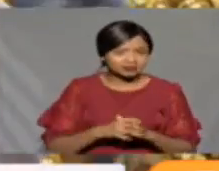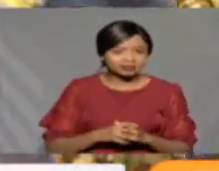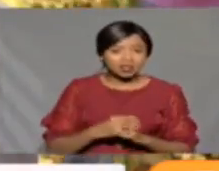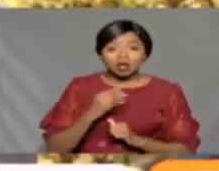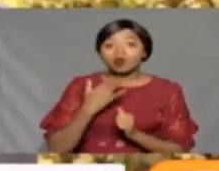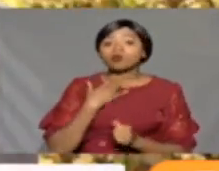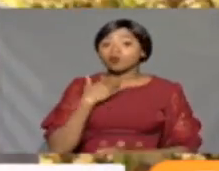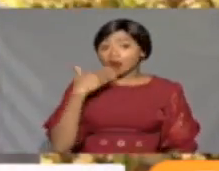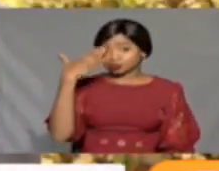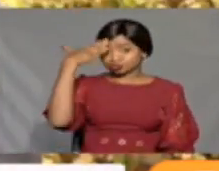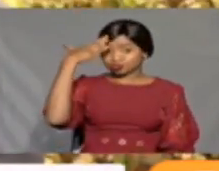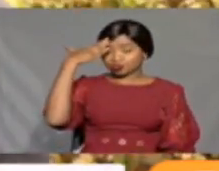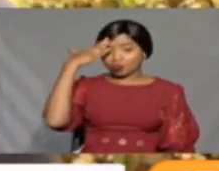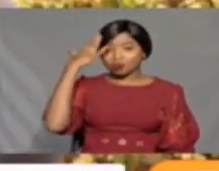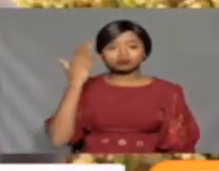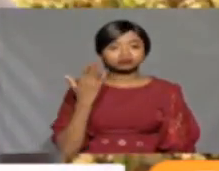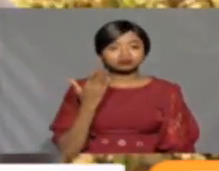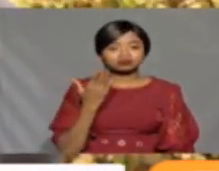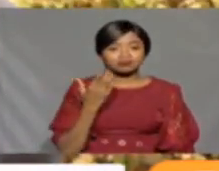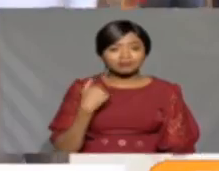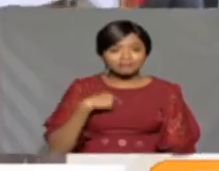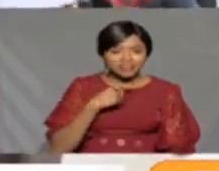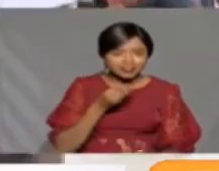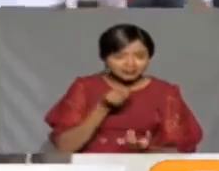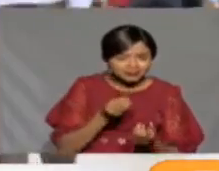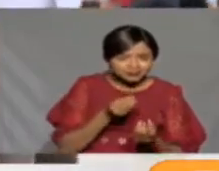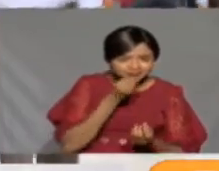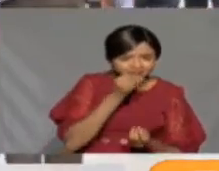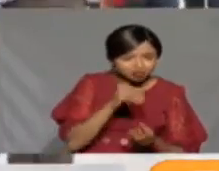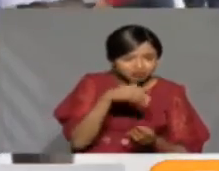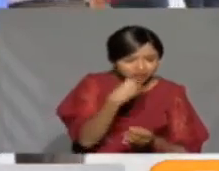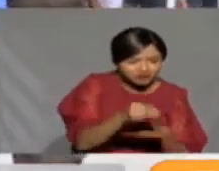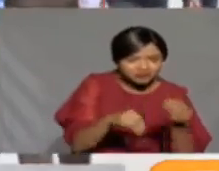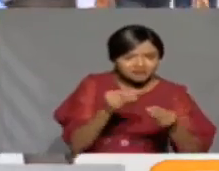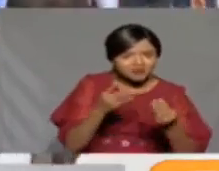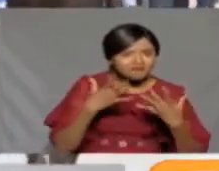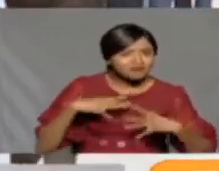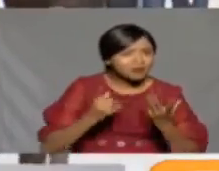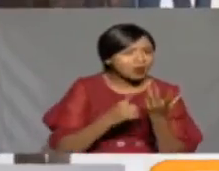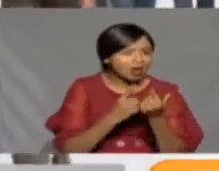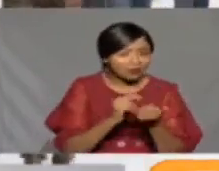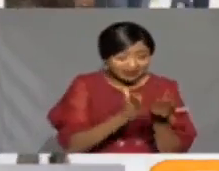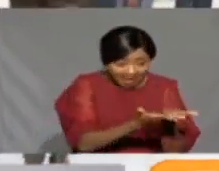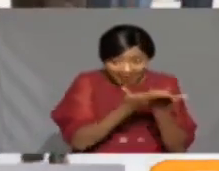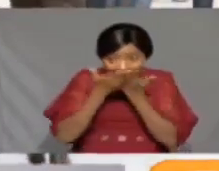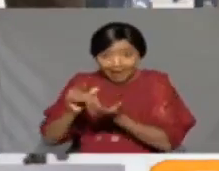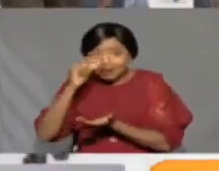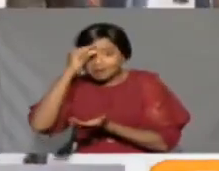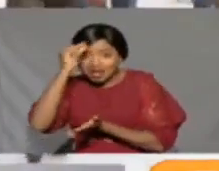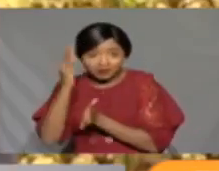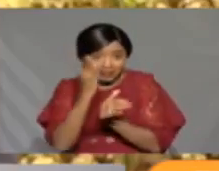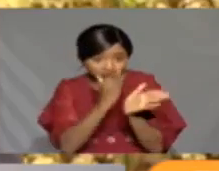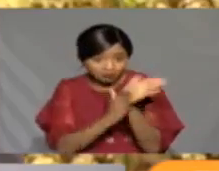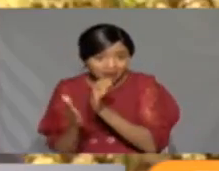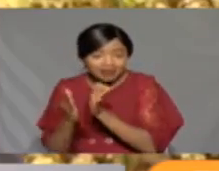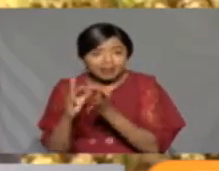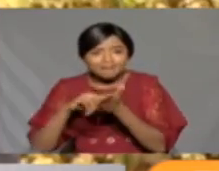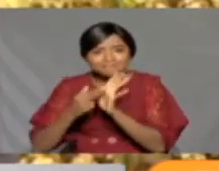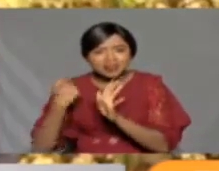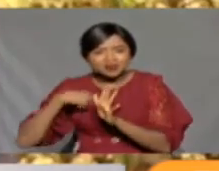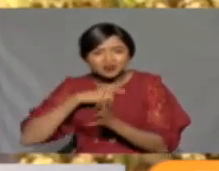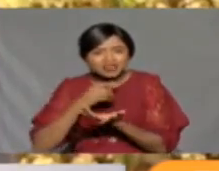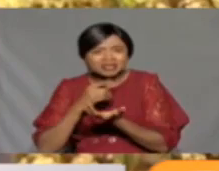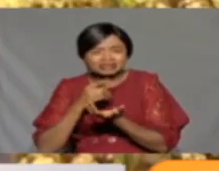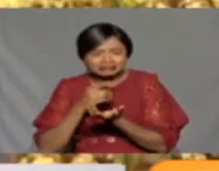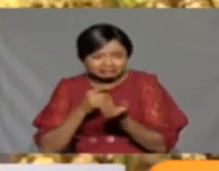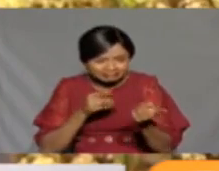know the number that you need to feed. Would this will help us in planning. Are we getting more than we can use so that